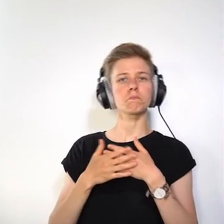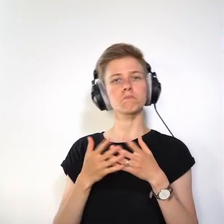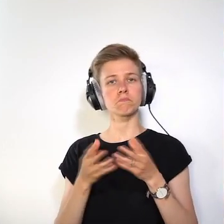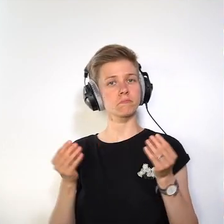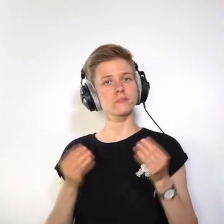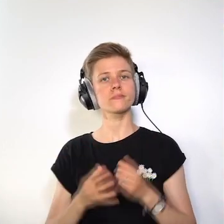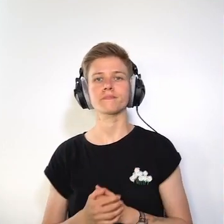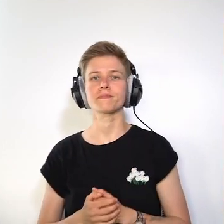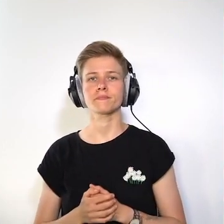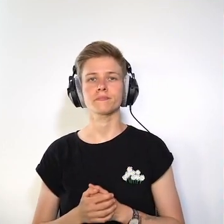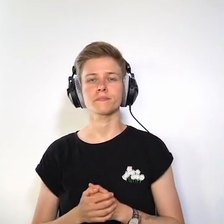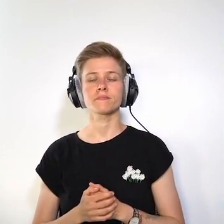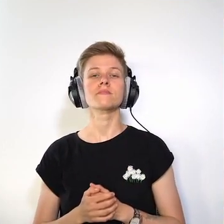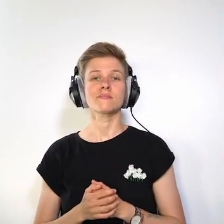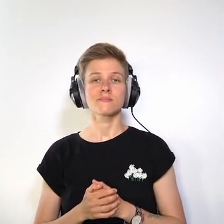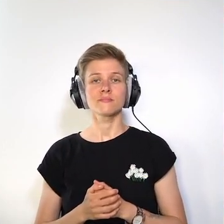Mutta